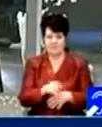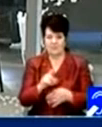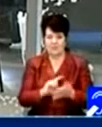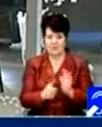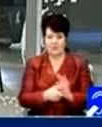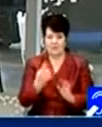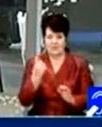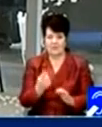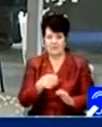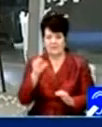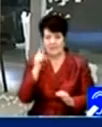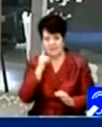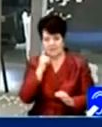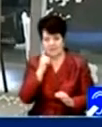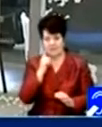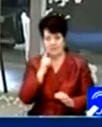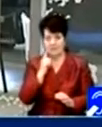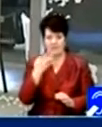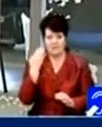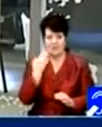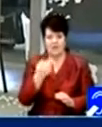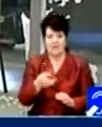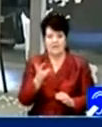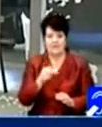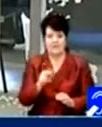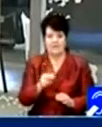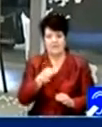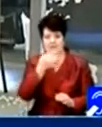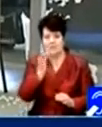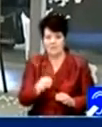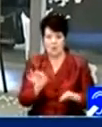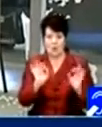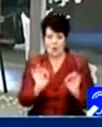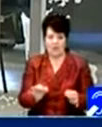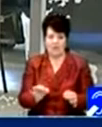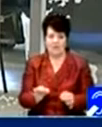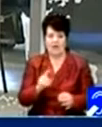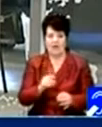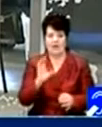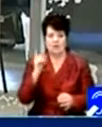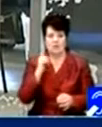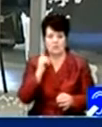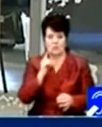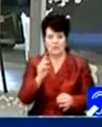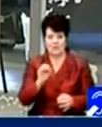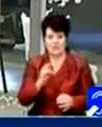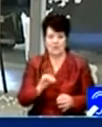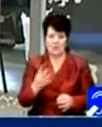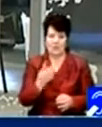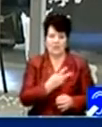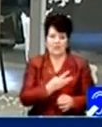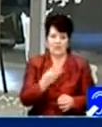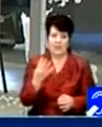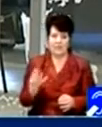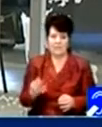ne-am gândit un curs de dicție, de pronunțare corectă a sunetelor. Pentru clasa 3-a, 4-a deja